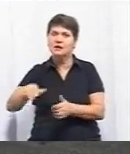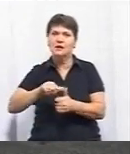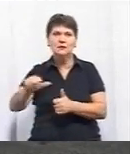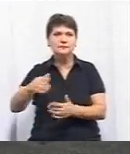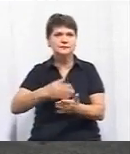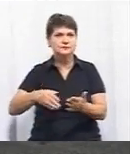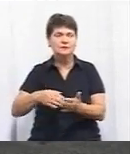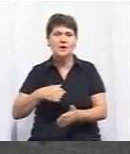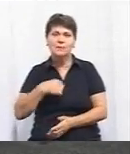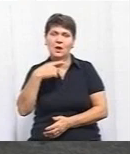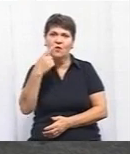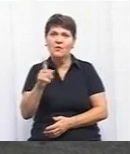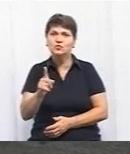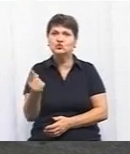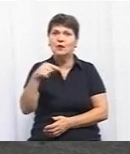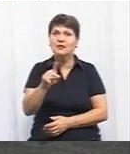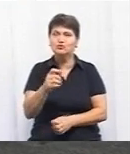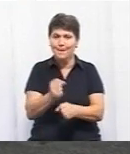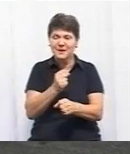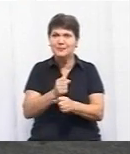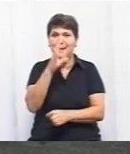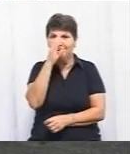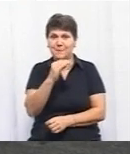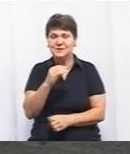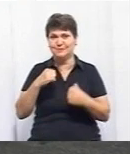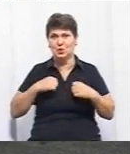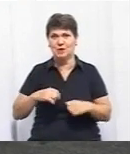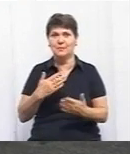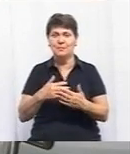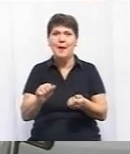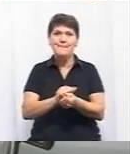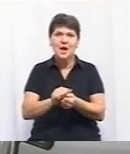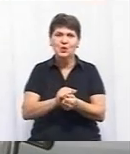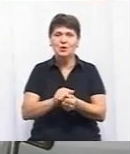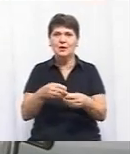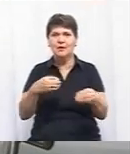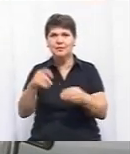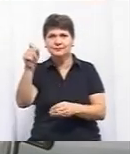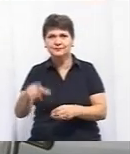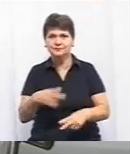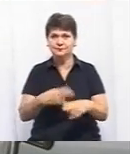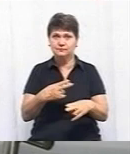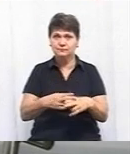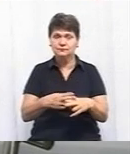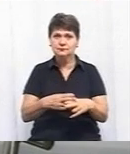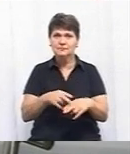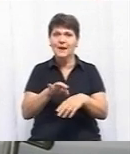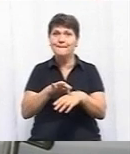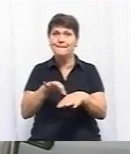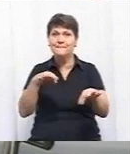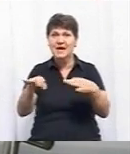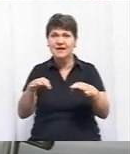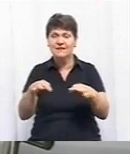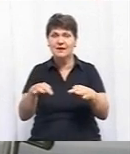Ми говоримо зараз про те, що навіть те, що переробляється спокійно, це макулатура, ПЕТ-пляшка, металобрухт, плівка,